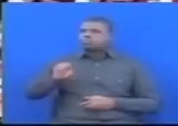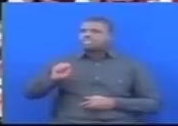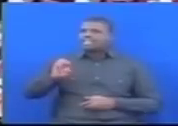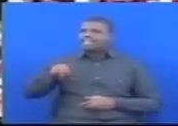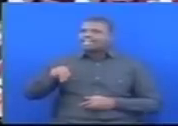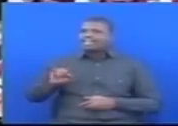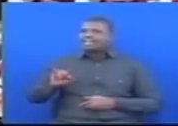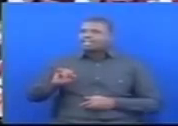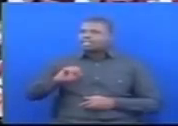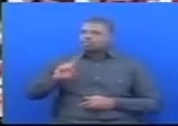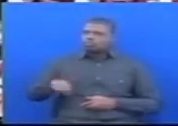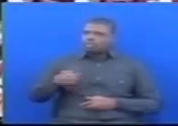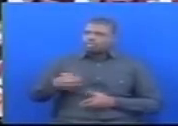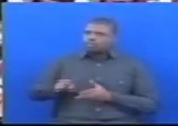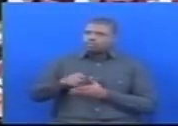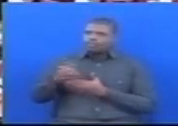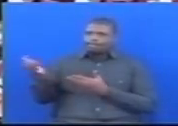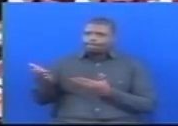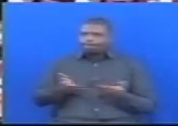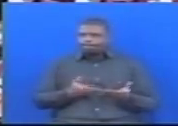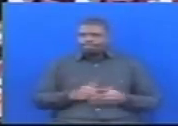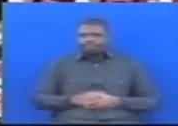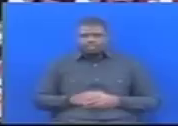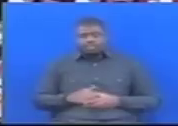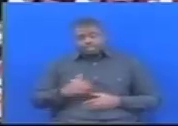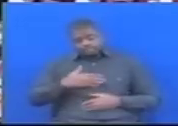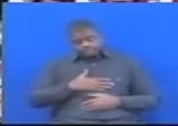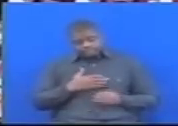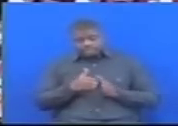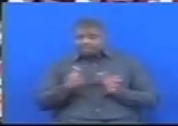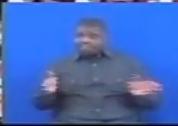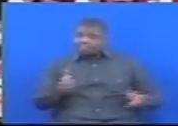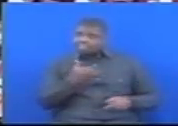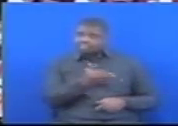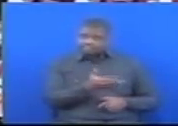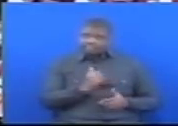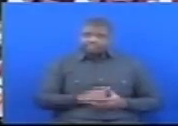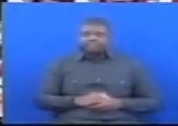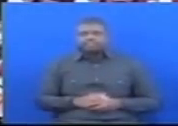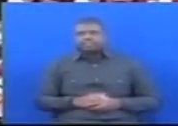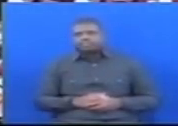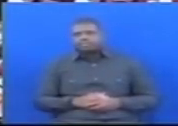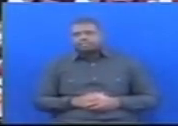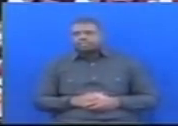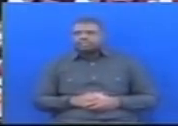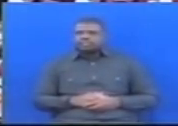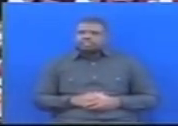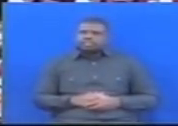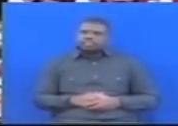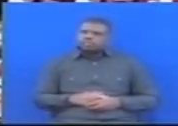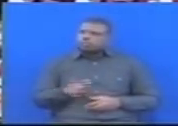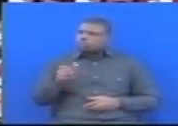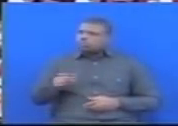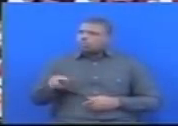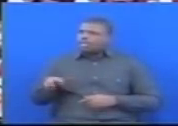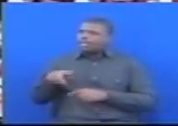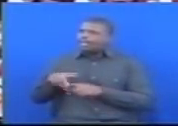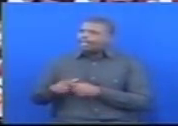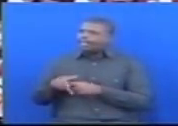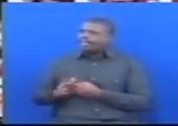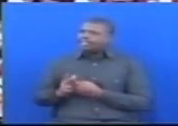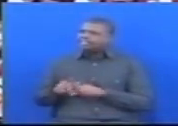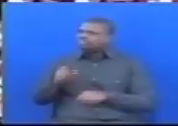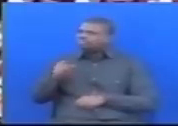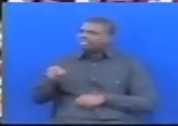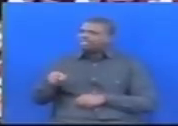Mheshimiwa Spika kwa kunipa nafasi niulize swali dogo la nyongeza. Kwa kuwa wakandarasi wa wilaya Nyang'wale wamekuwa kiuchezea ule